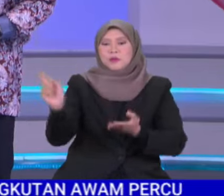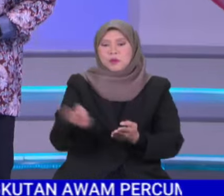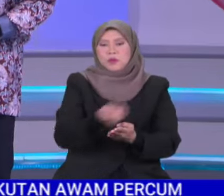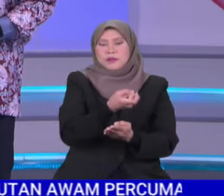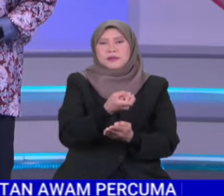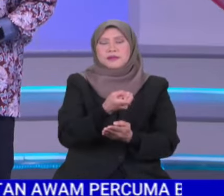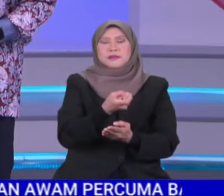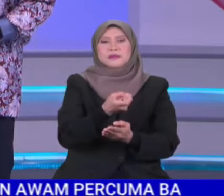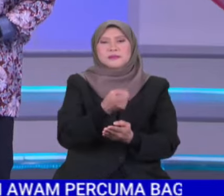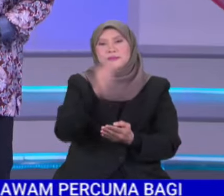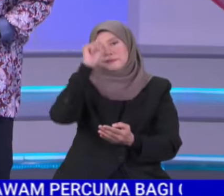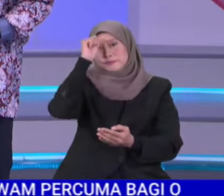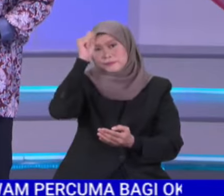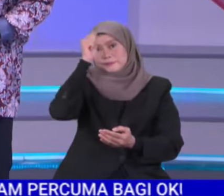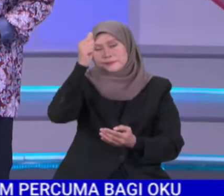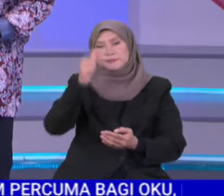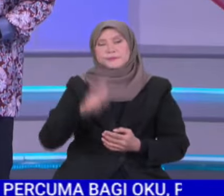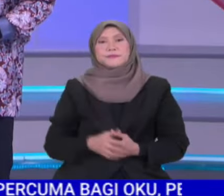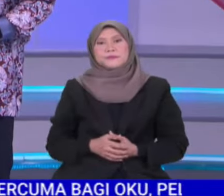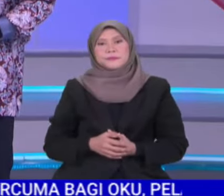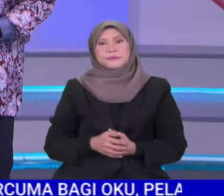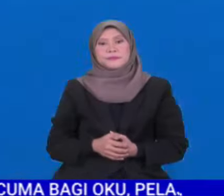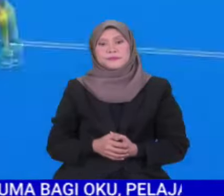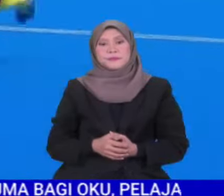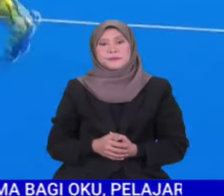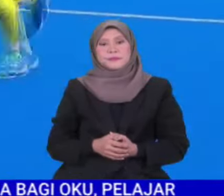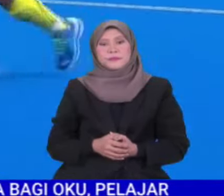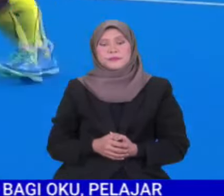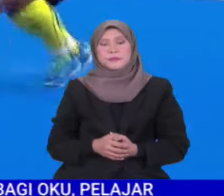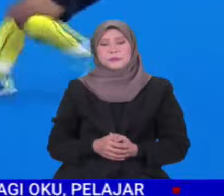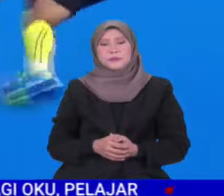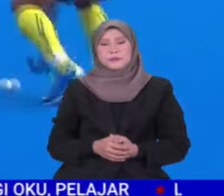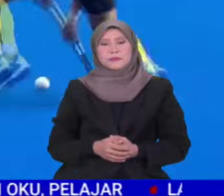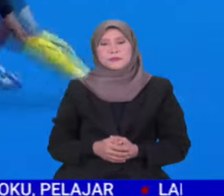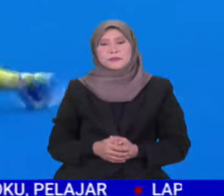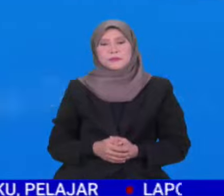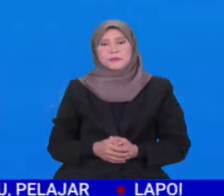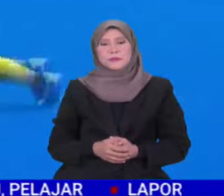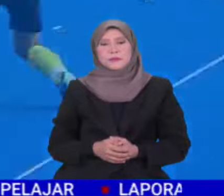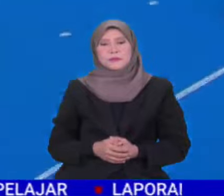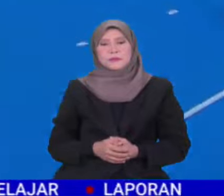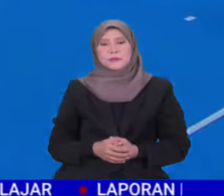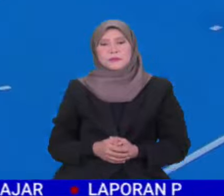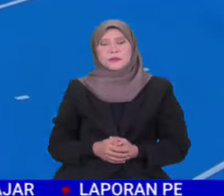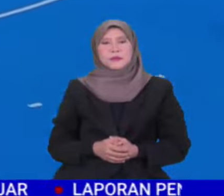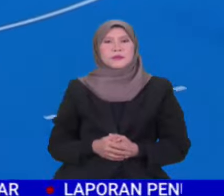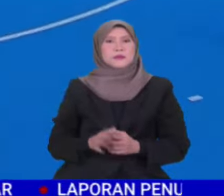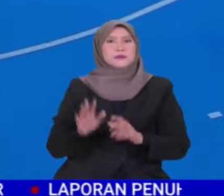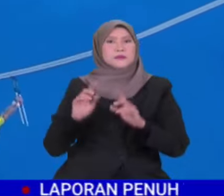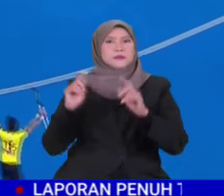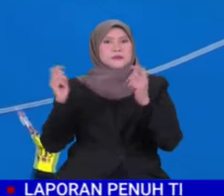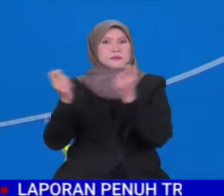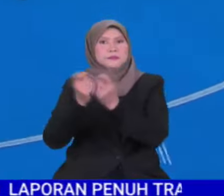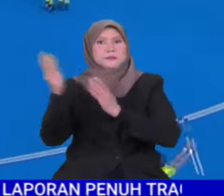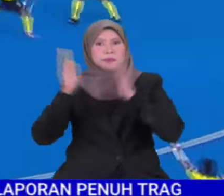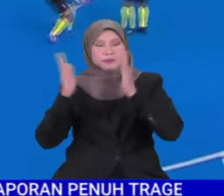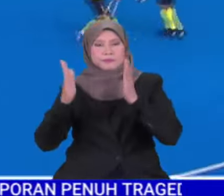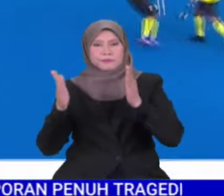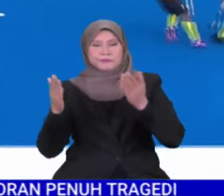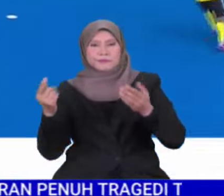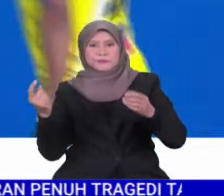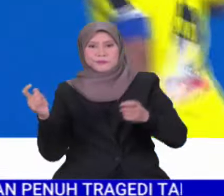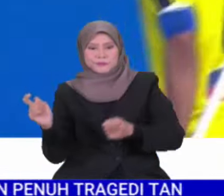Kalinga, Bhubaneswar, India. Peluang yang cukup baik untuk share. The Speedy Tigers yang turun dengan misi wajib